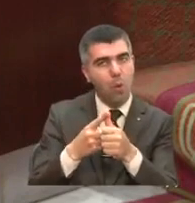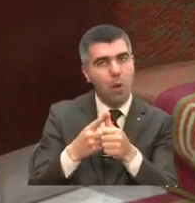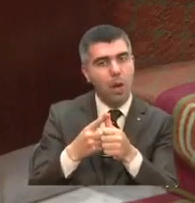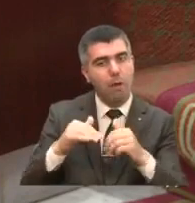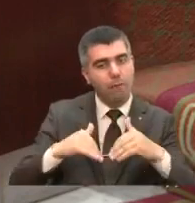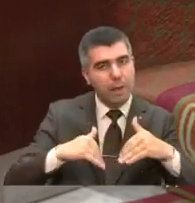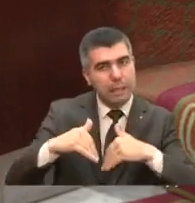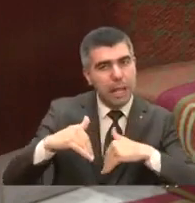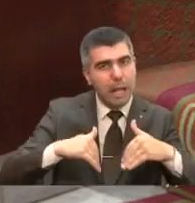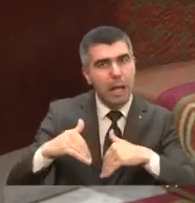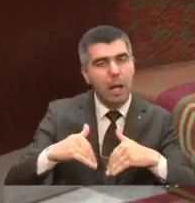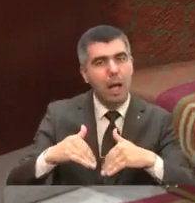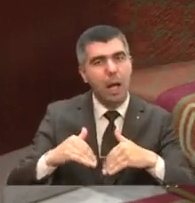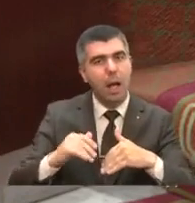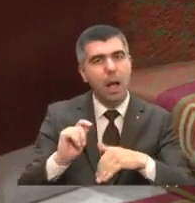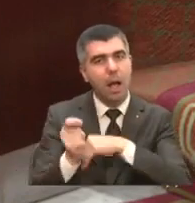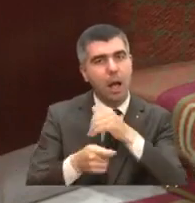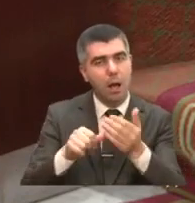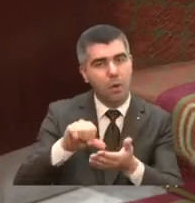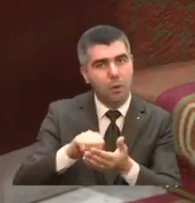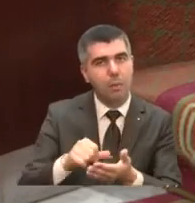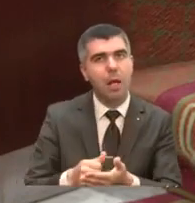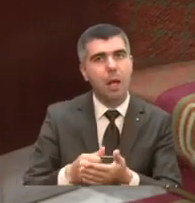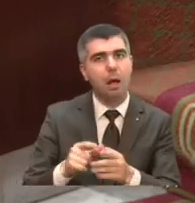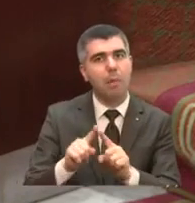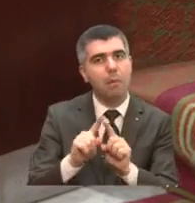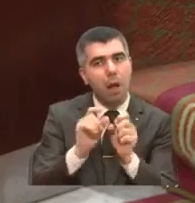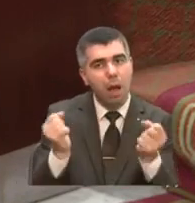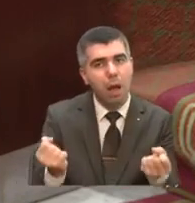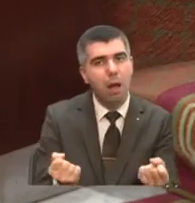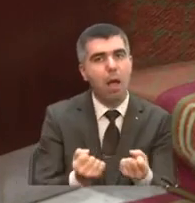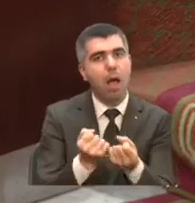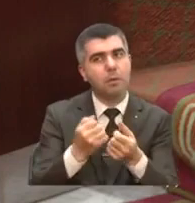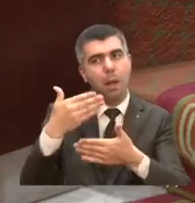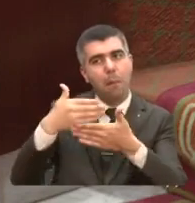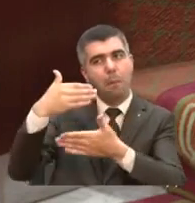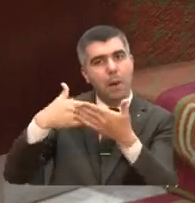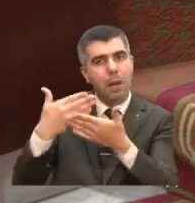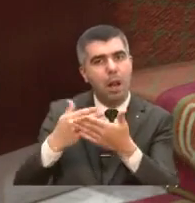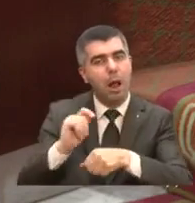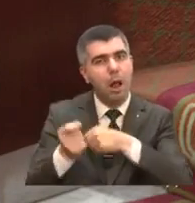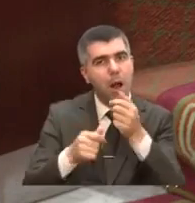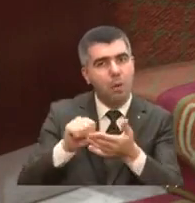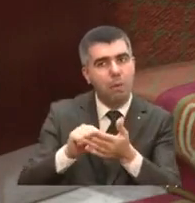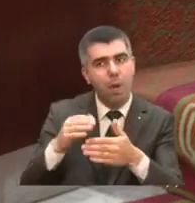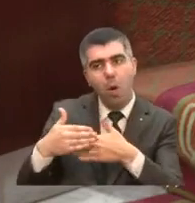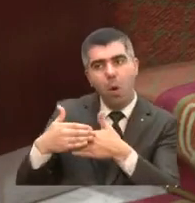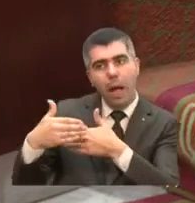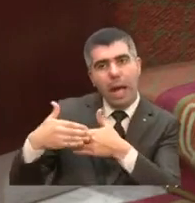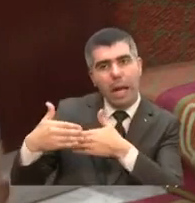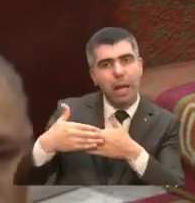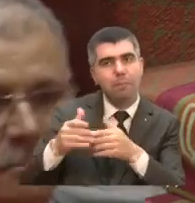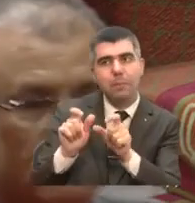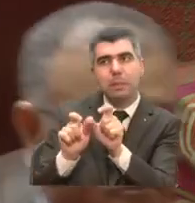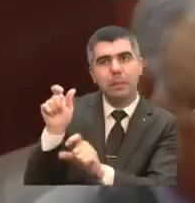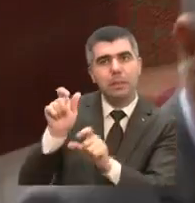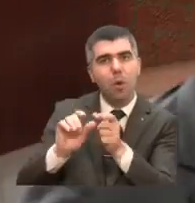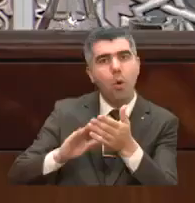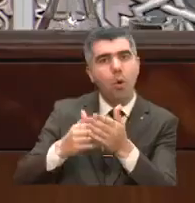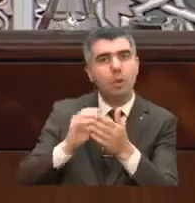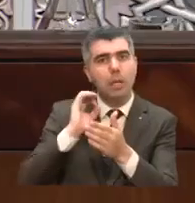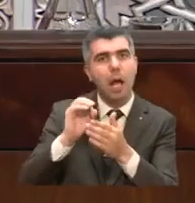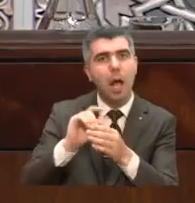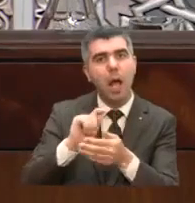القروية، البرنامج الثاني برنامج التأهيل الترابي، والبرنامج ديال تقليص الفوارق المجالية والاجتماعية. شكرا السيد